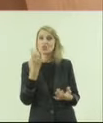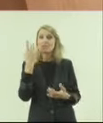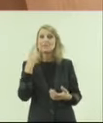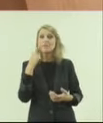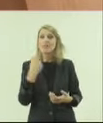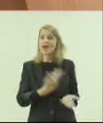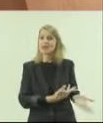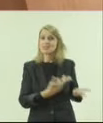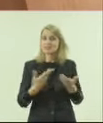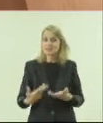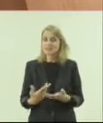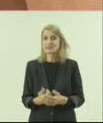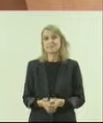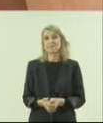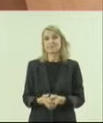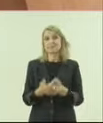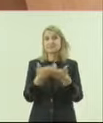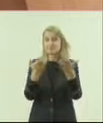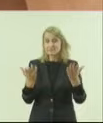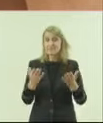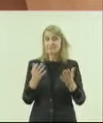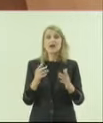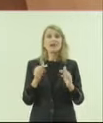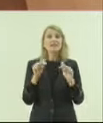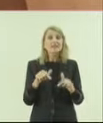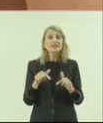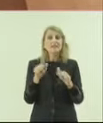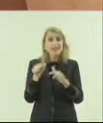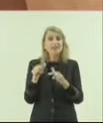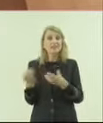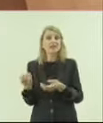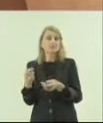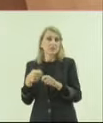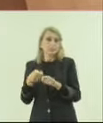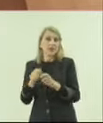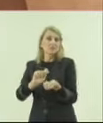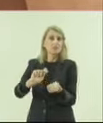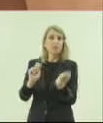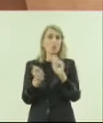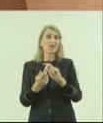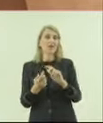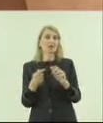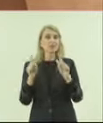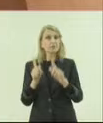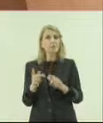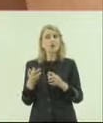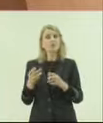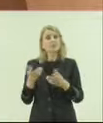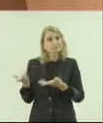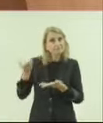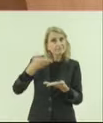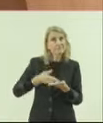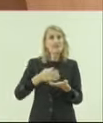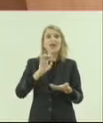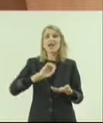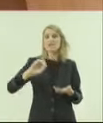са и на тази дискусия днес, да са тези агенти на промяната и хората, които наистина могат да допринесат за това